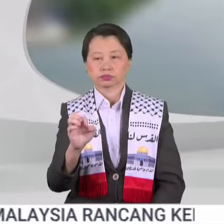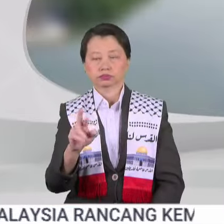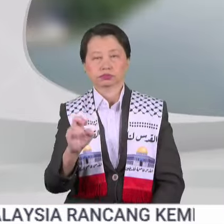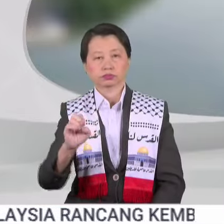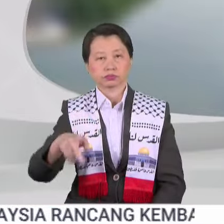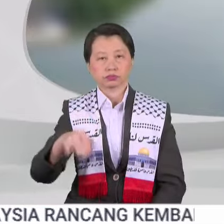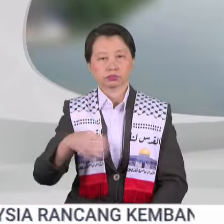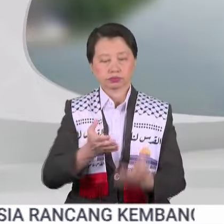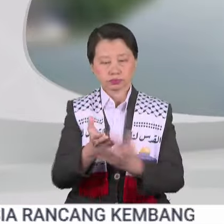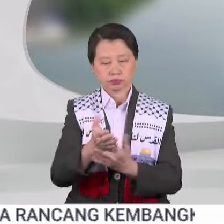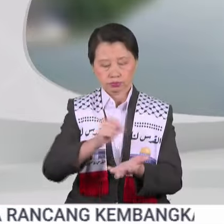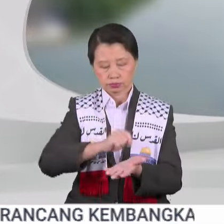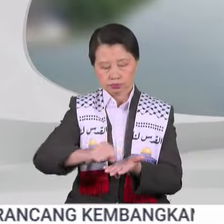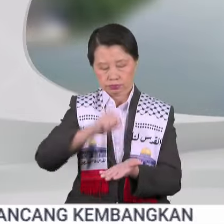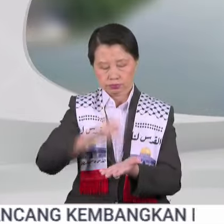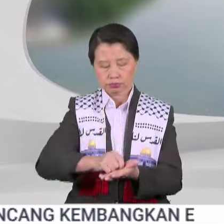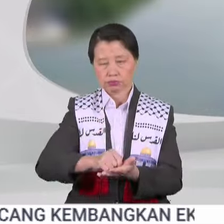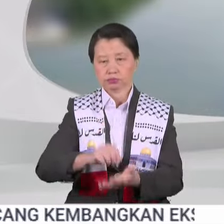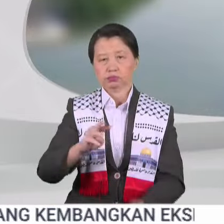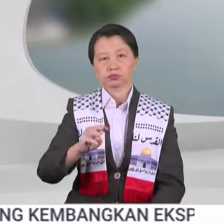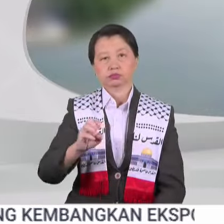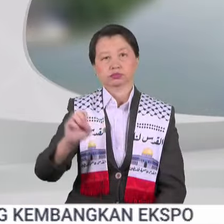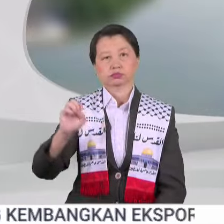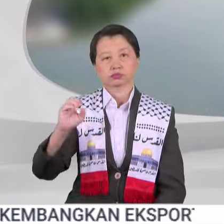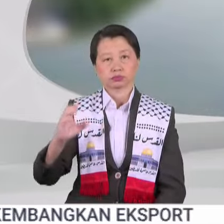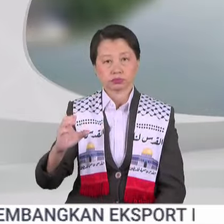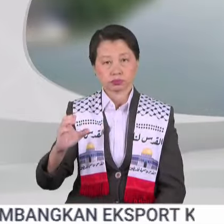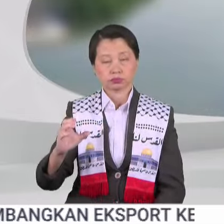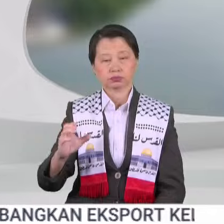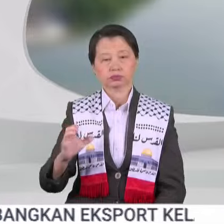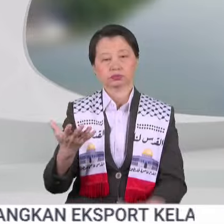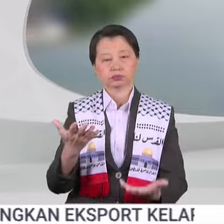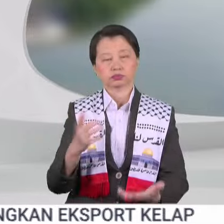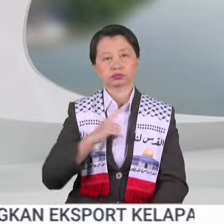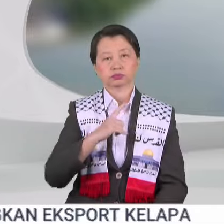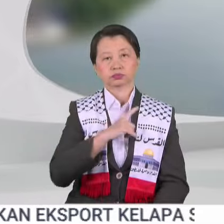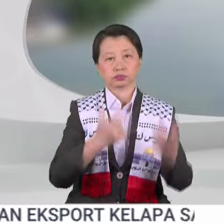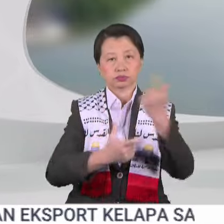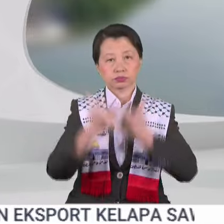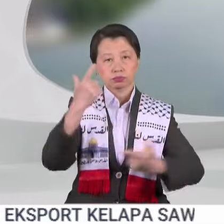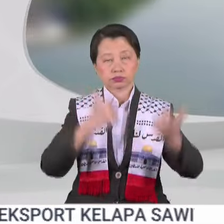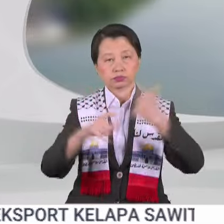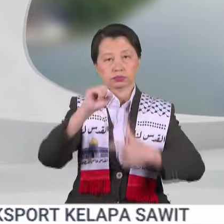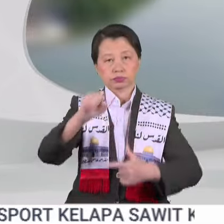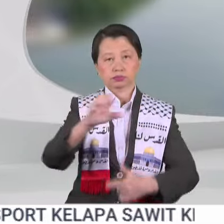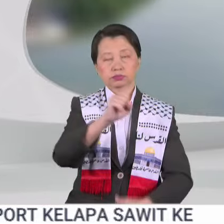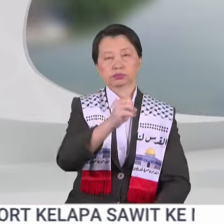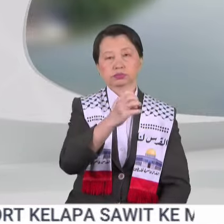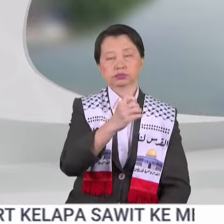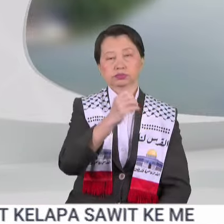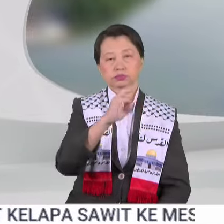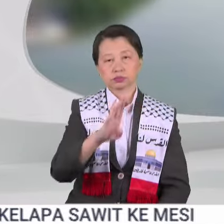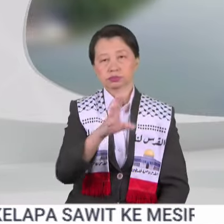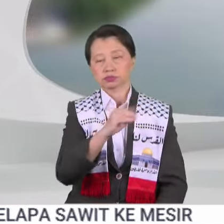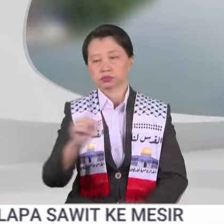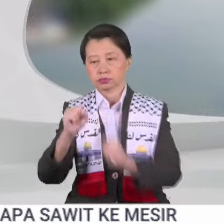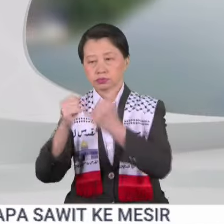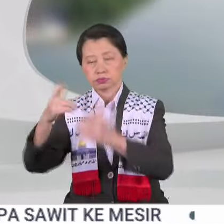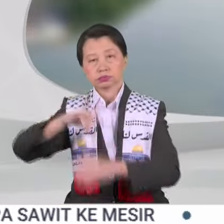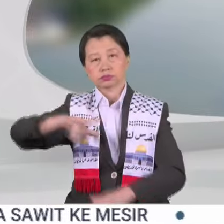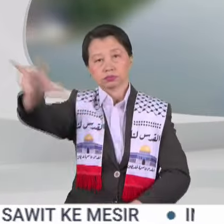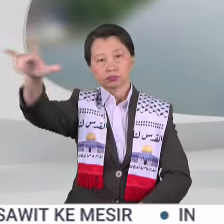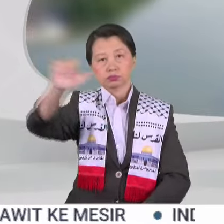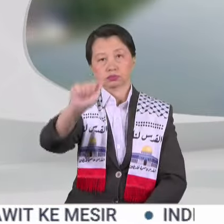satu pemeteraian memorandum kerjasama MOC antara Lembaga Pelancongan Sabah STB dengan Syarikat Penerbangan